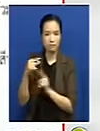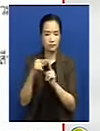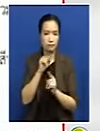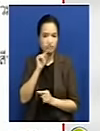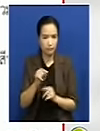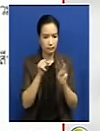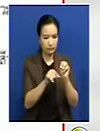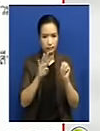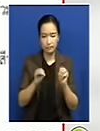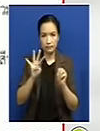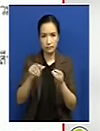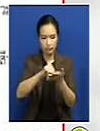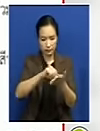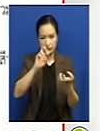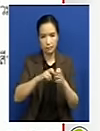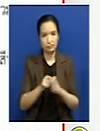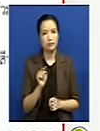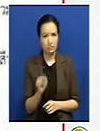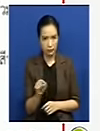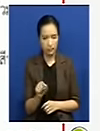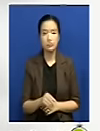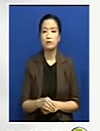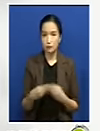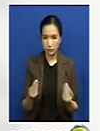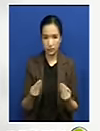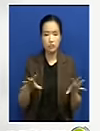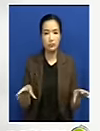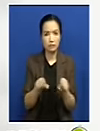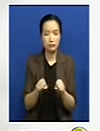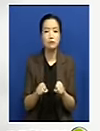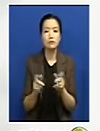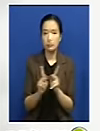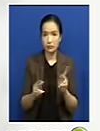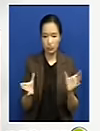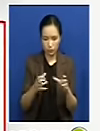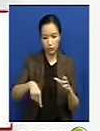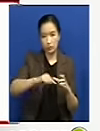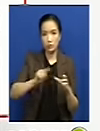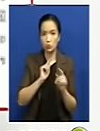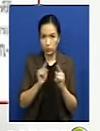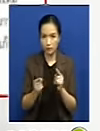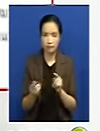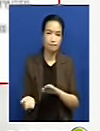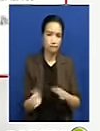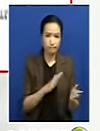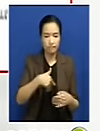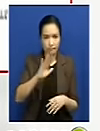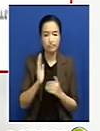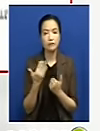สั่งตามมาตรา44แก้ไขปัญหาในเรื่องนี้ก็คือให้ไปยุบตัวคณะกรรมการที่คุยกันรอบที่แล้วและก็ให้ท